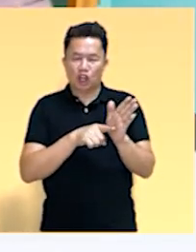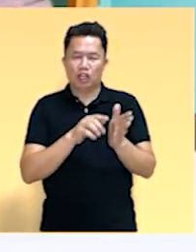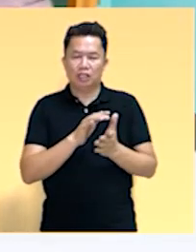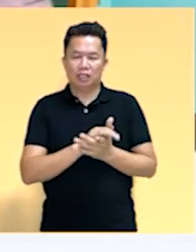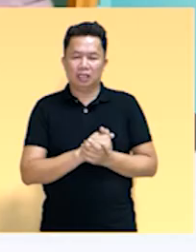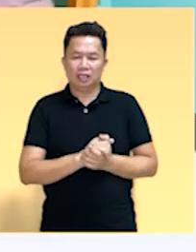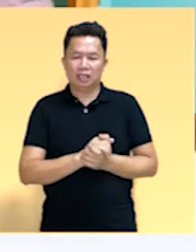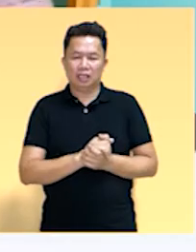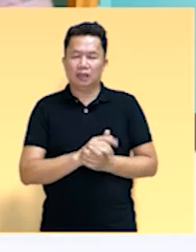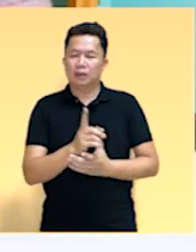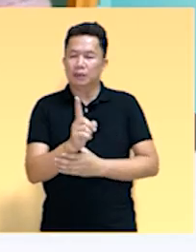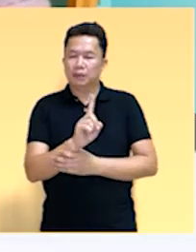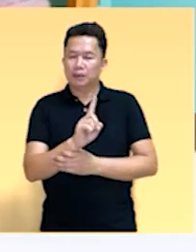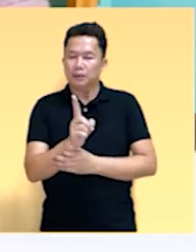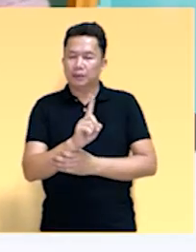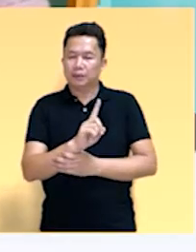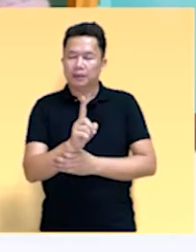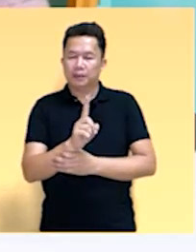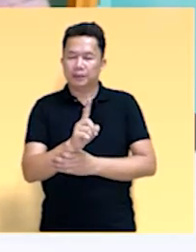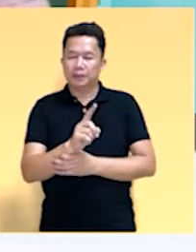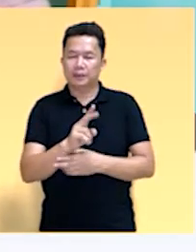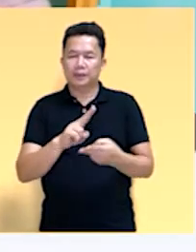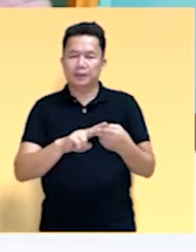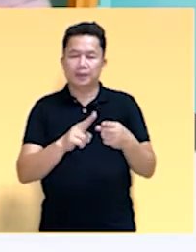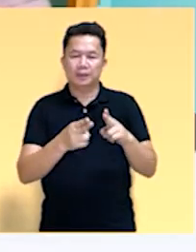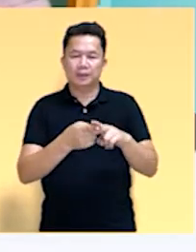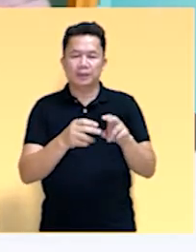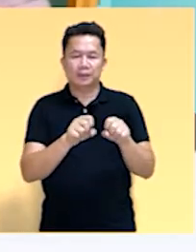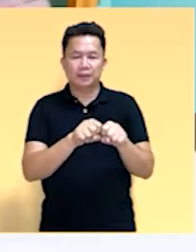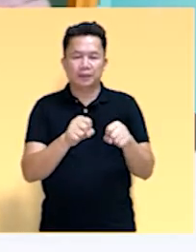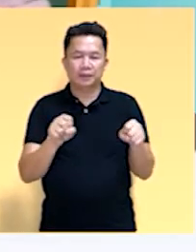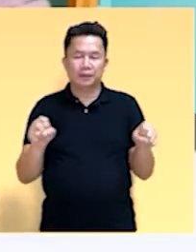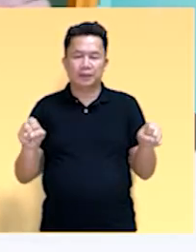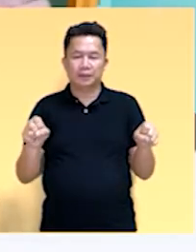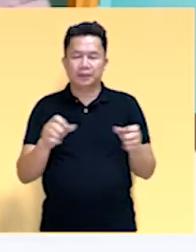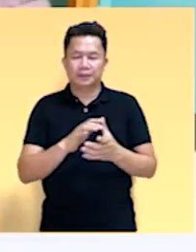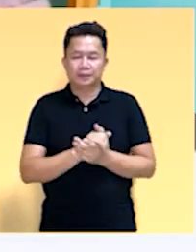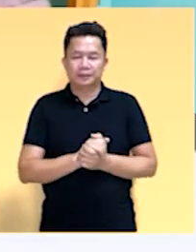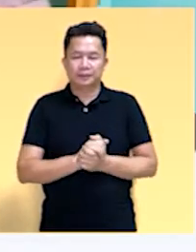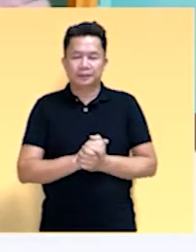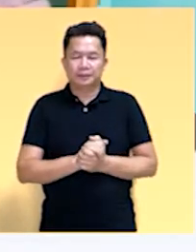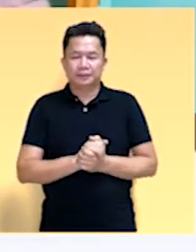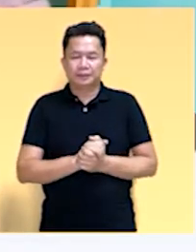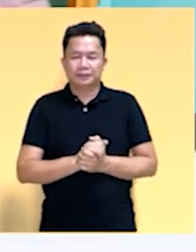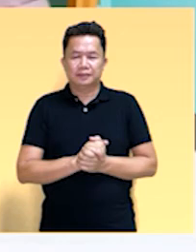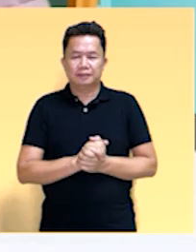Subtraction. What is the number sentence?